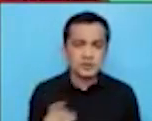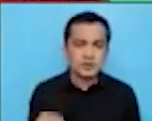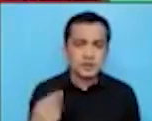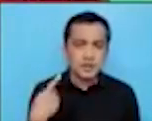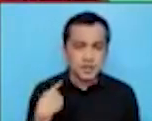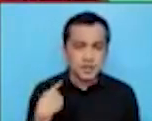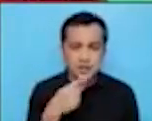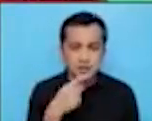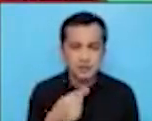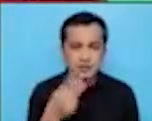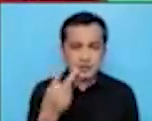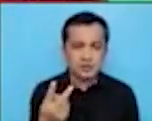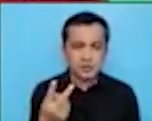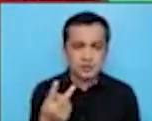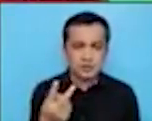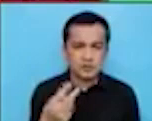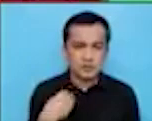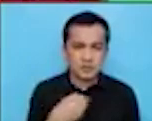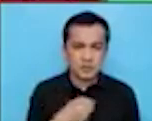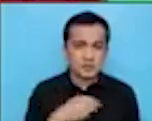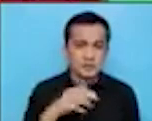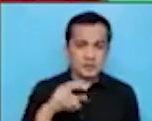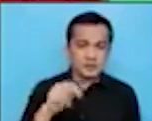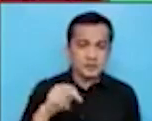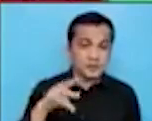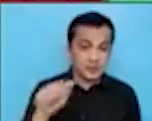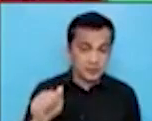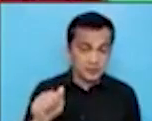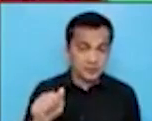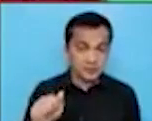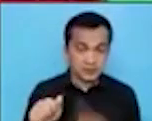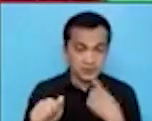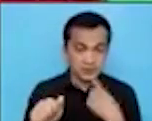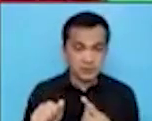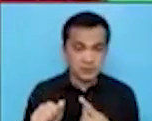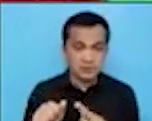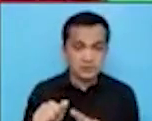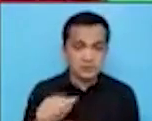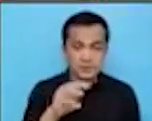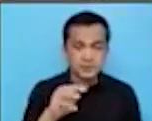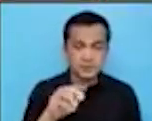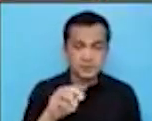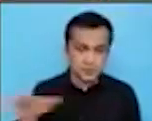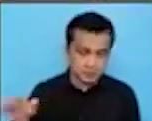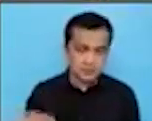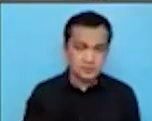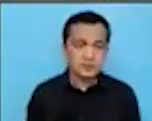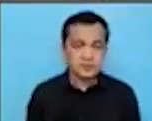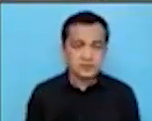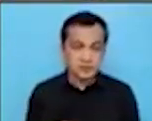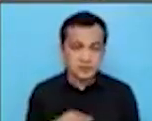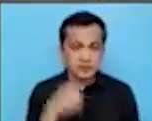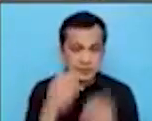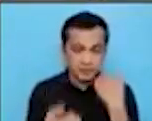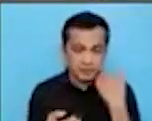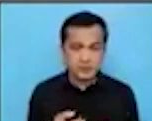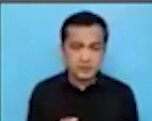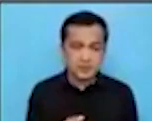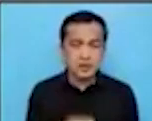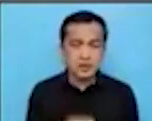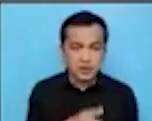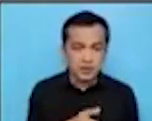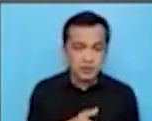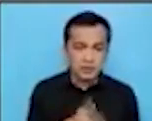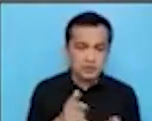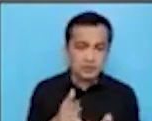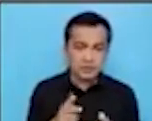dalawang miyembro ng New People's Army na nasuwi sa Misamis Oriental. Ang labi ng dalawang nasuwi sa Bakbakan ay na-turn over na